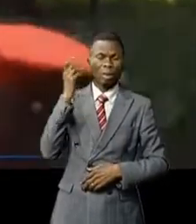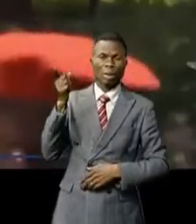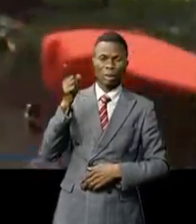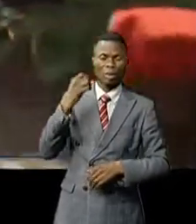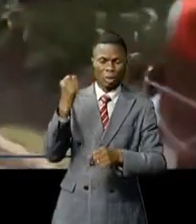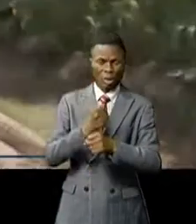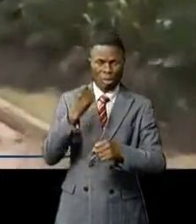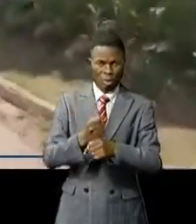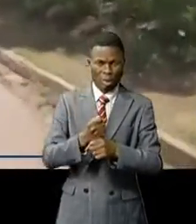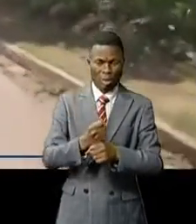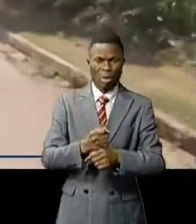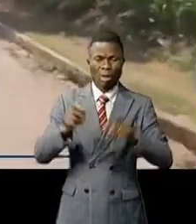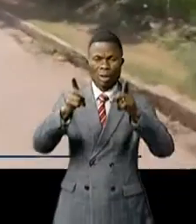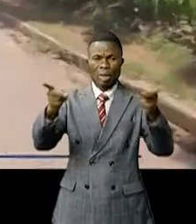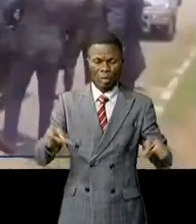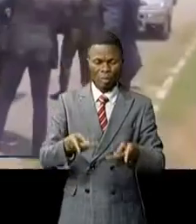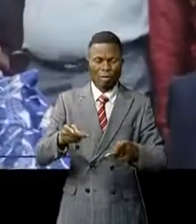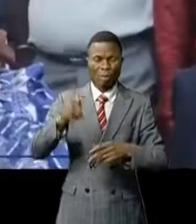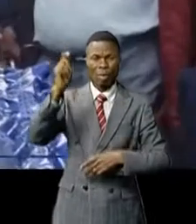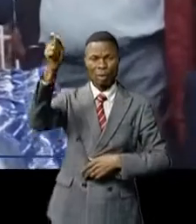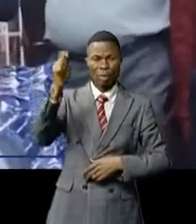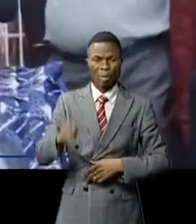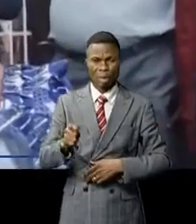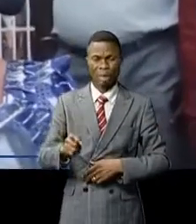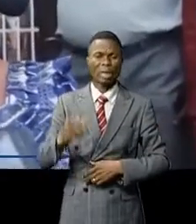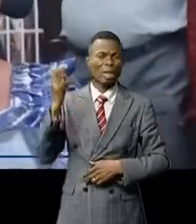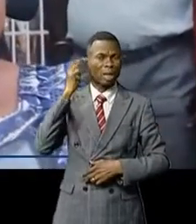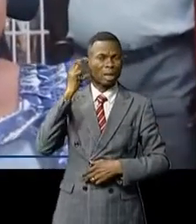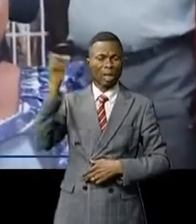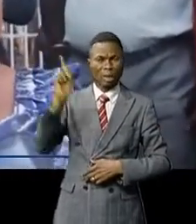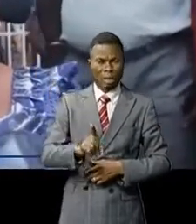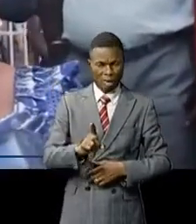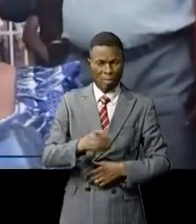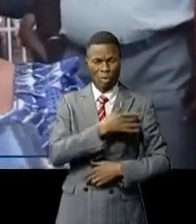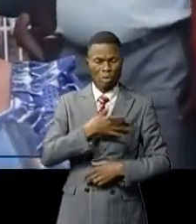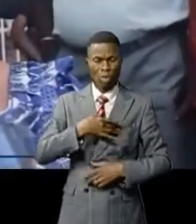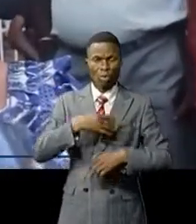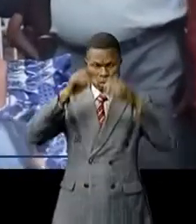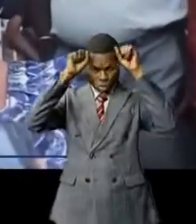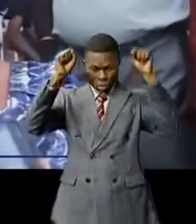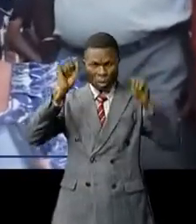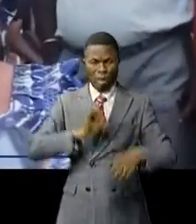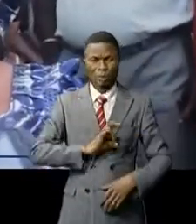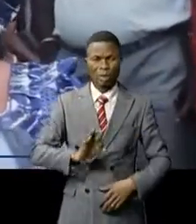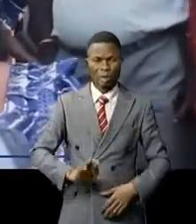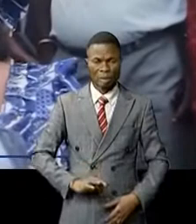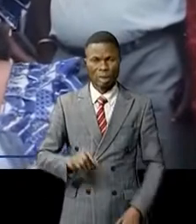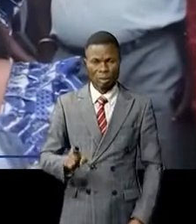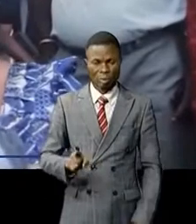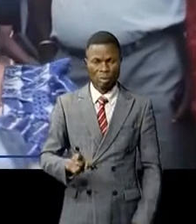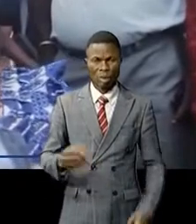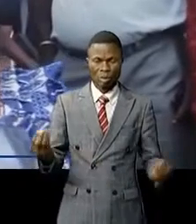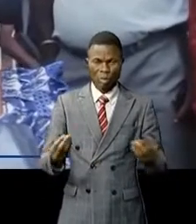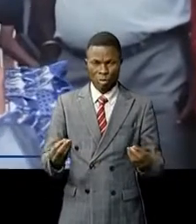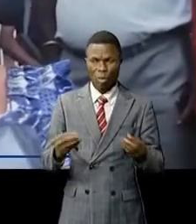les travaux de la ferme militaire de Kananga. Naye na kombwa mukonzi ya mboka Félix Antoine Tshisekedi